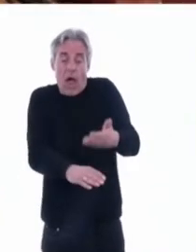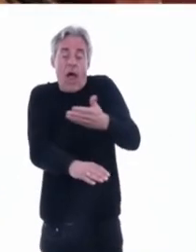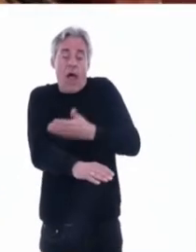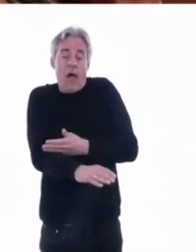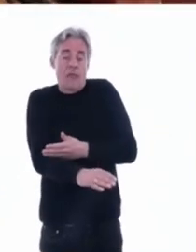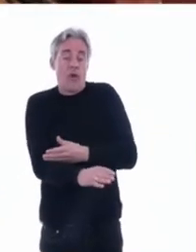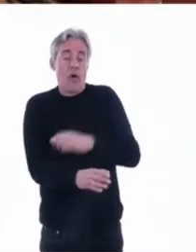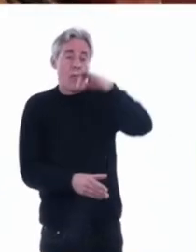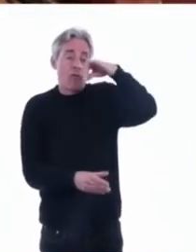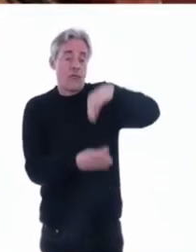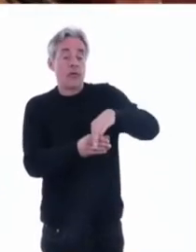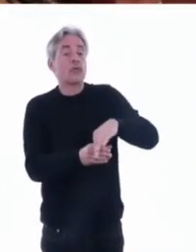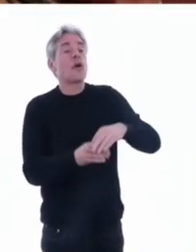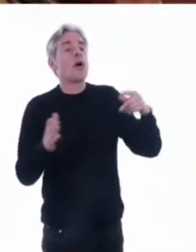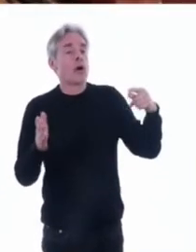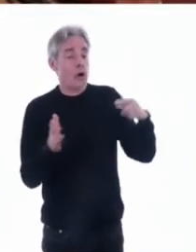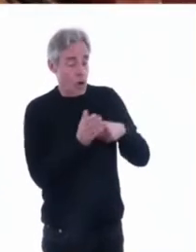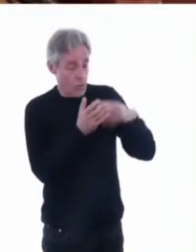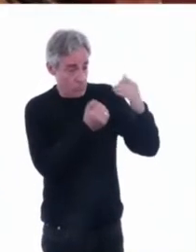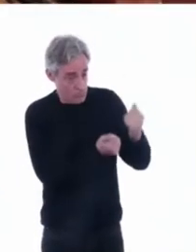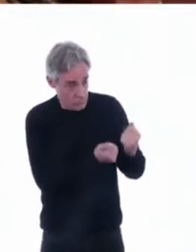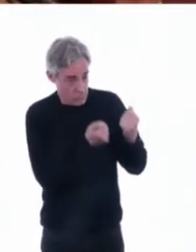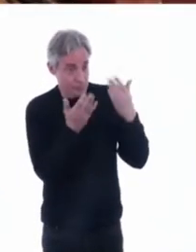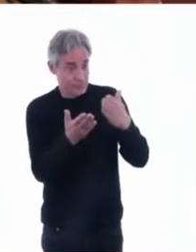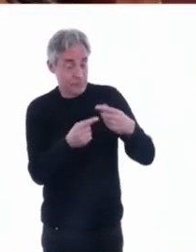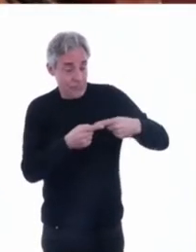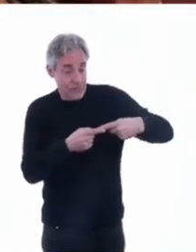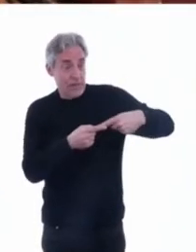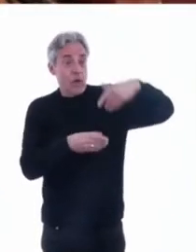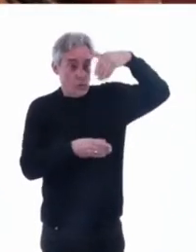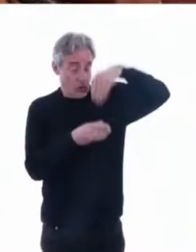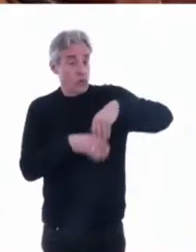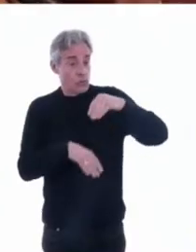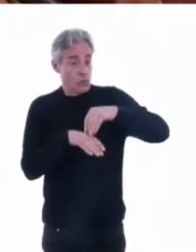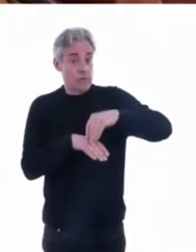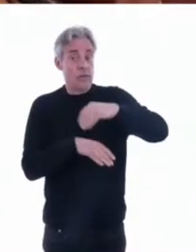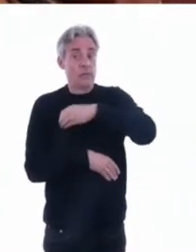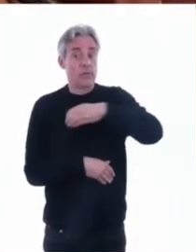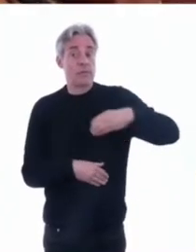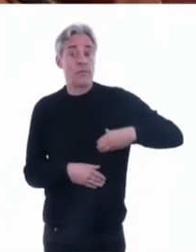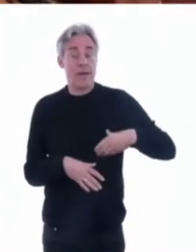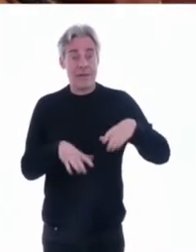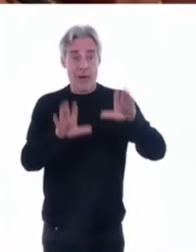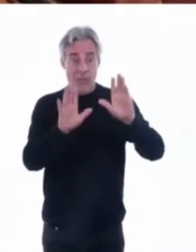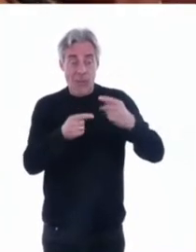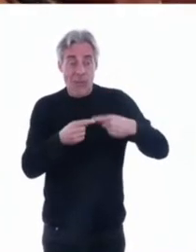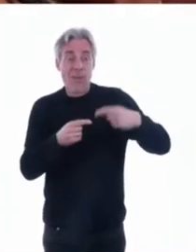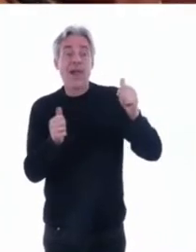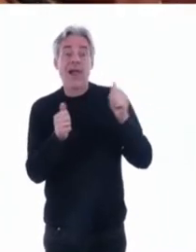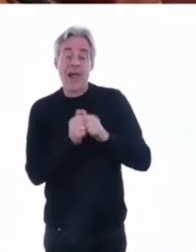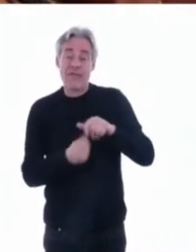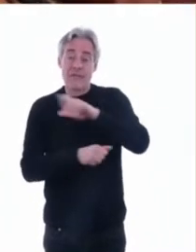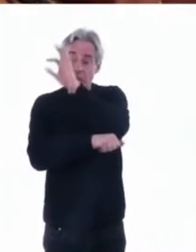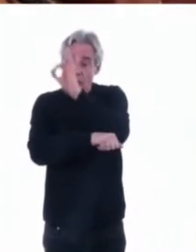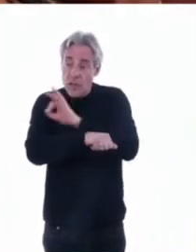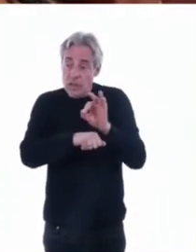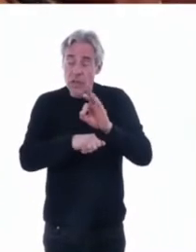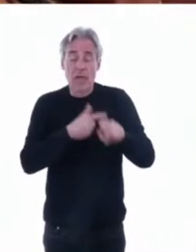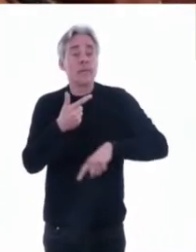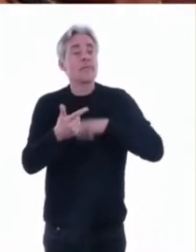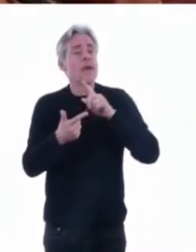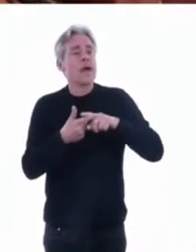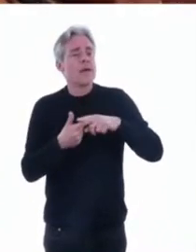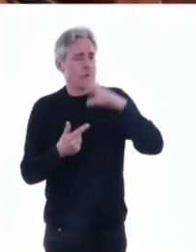inscrit, porté à connaissance au sein de ce conseil municipal, avec des architectes, avec